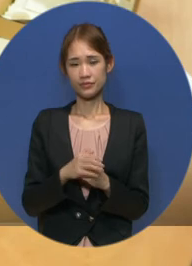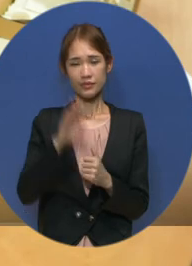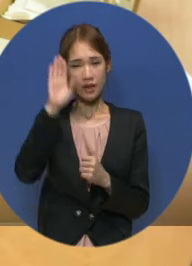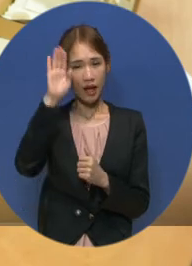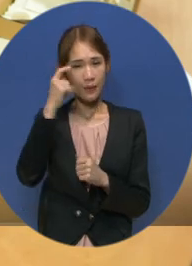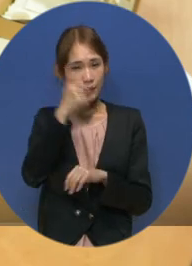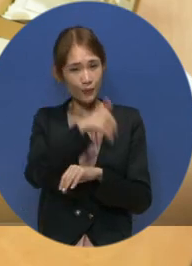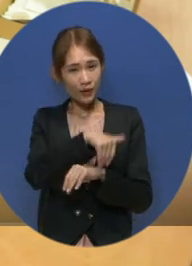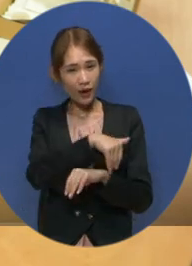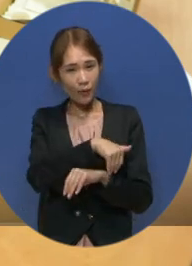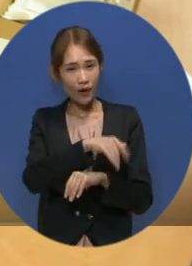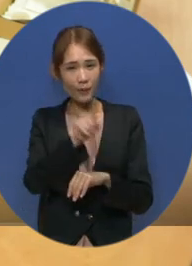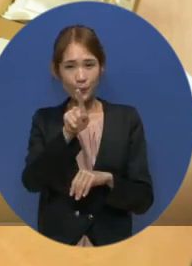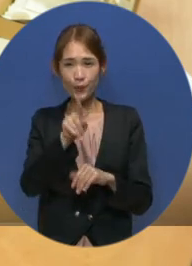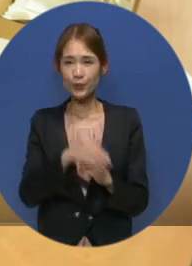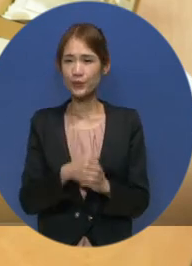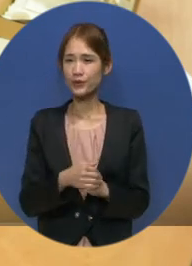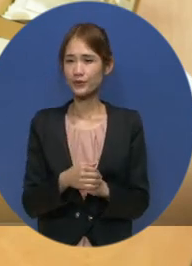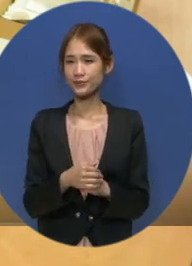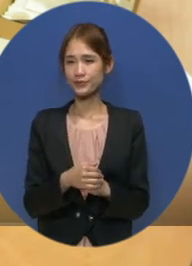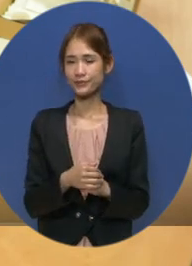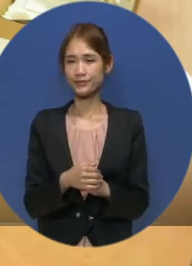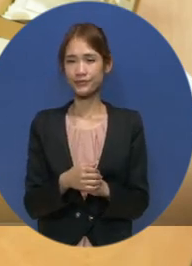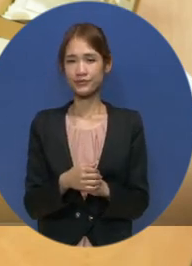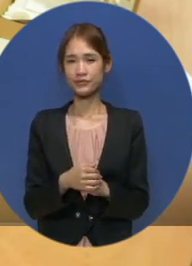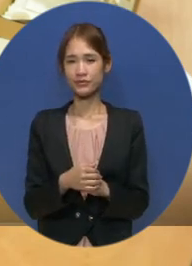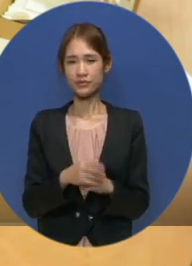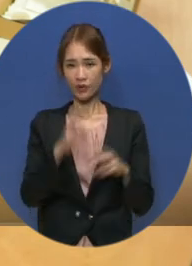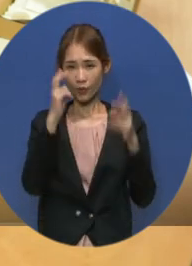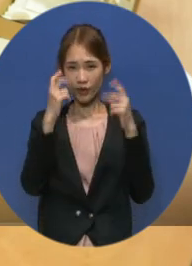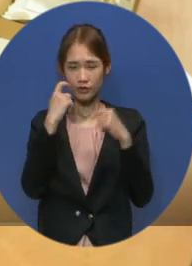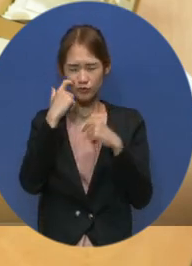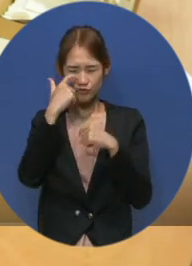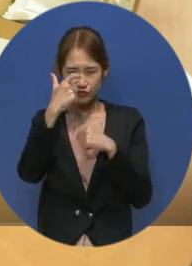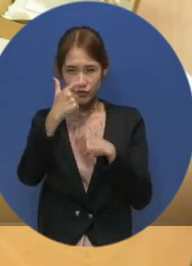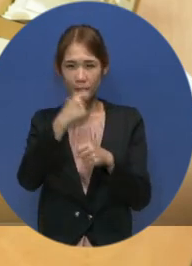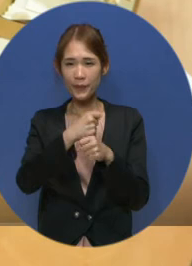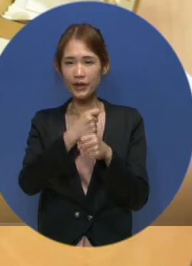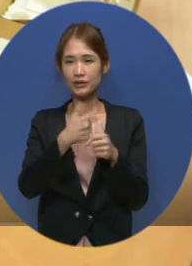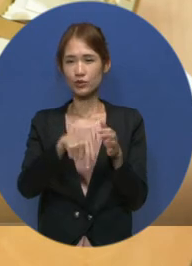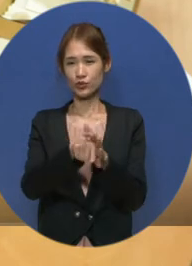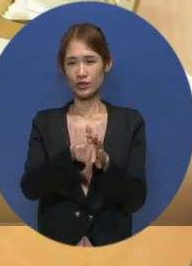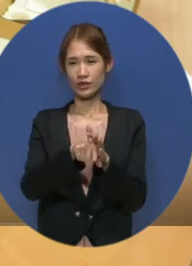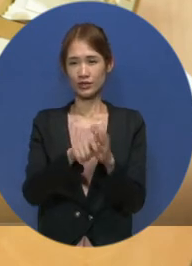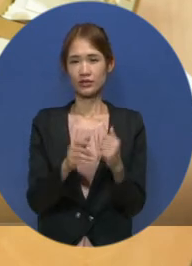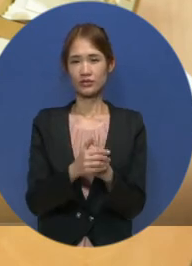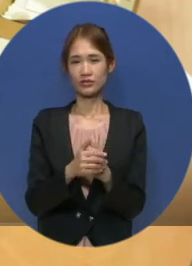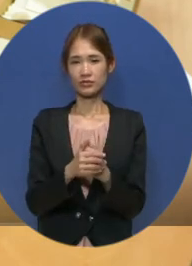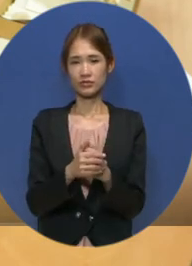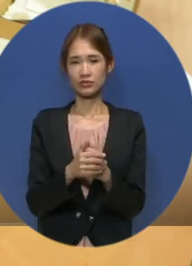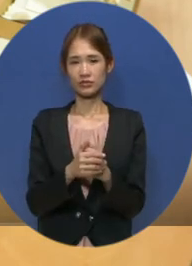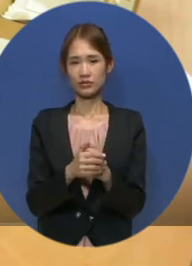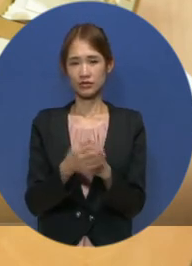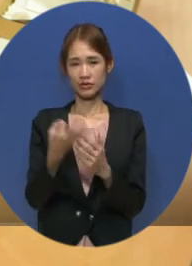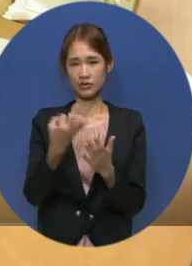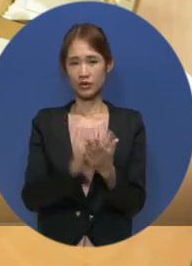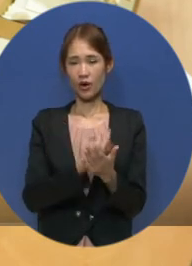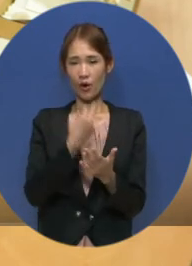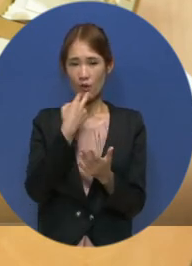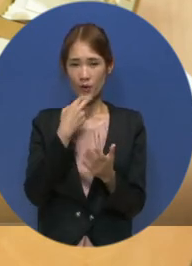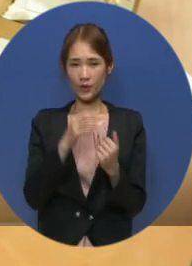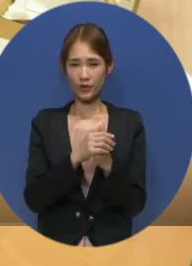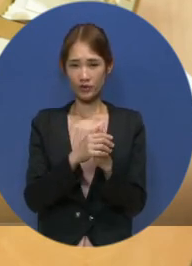앞으로의 계획이 있다면 네. 어떤 게 있을까요? 일단은 회사가 지속 가능하기 위해서는 제가 사실은 그